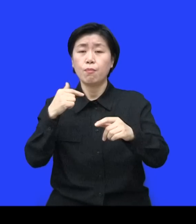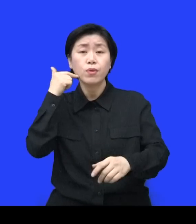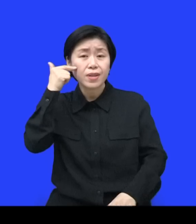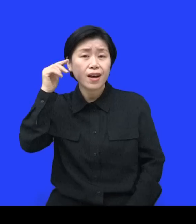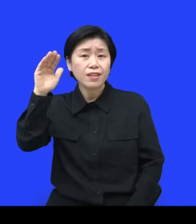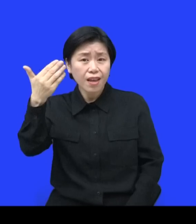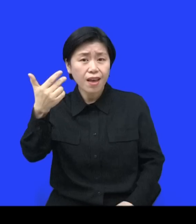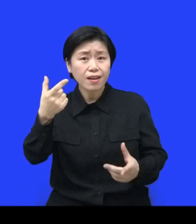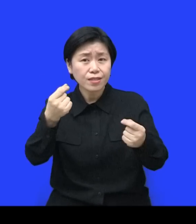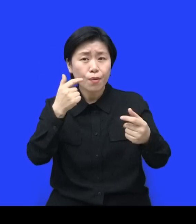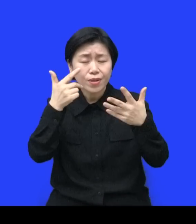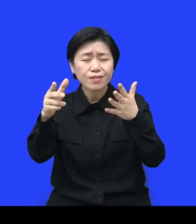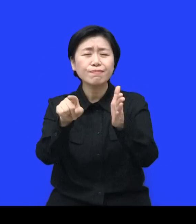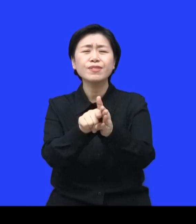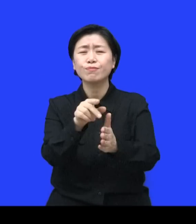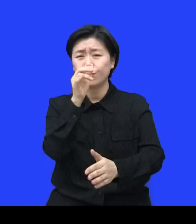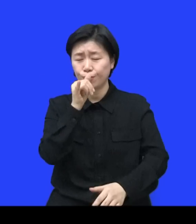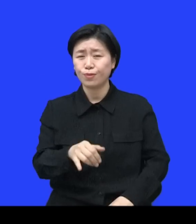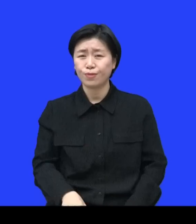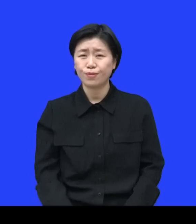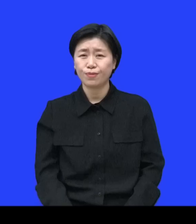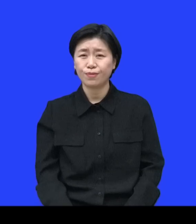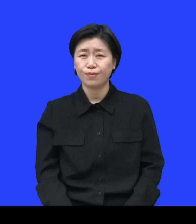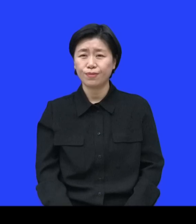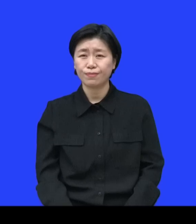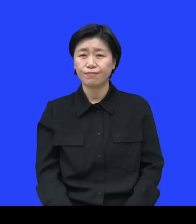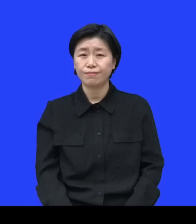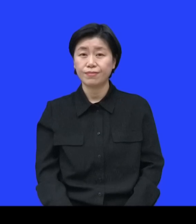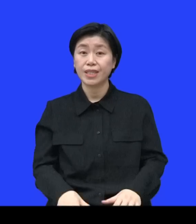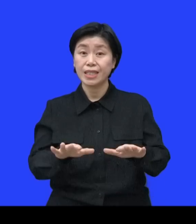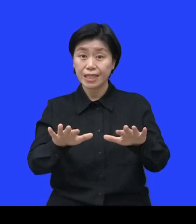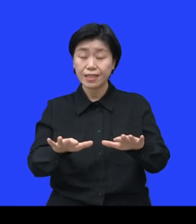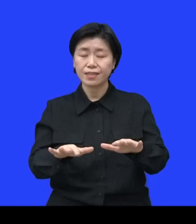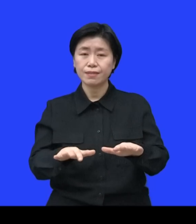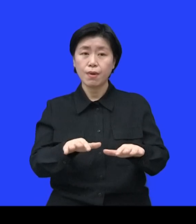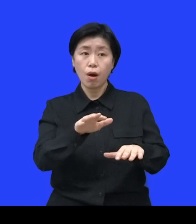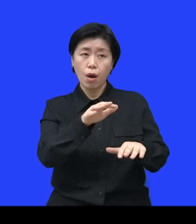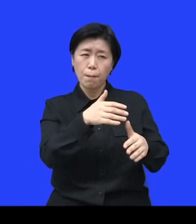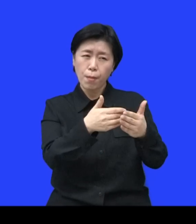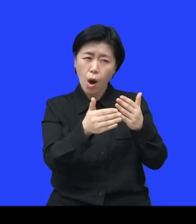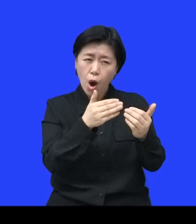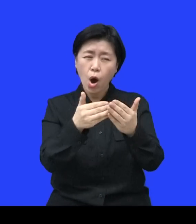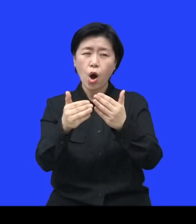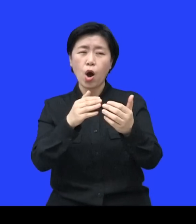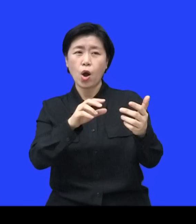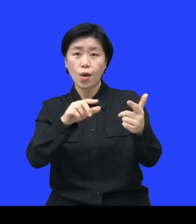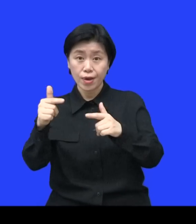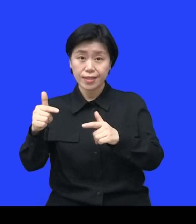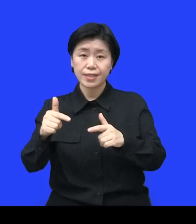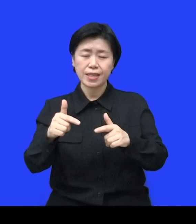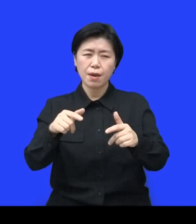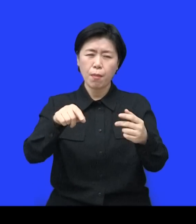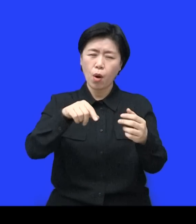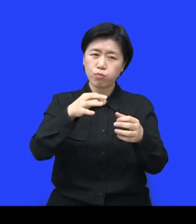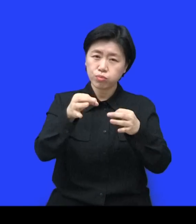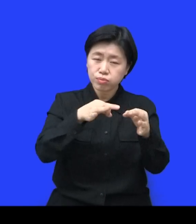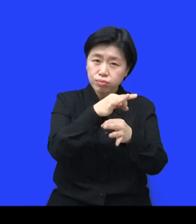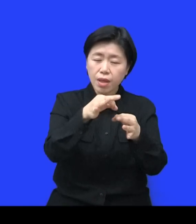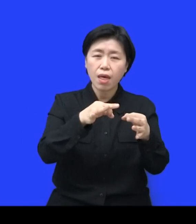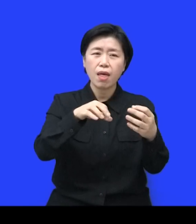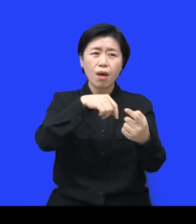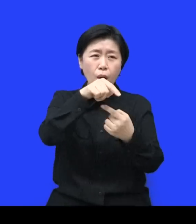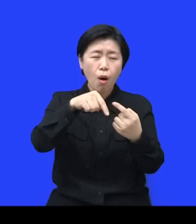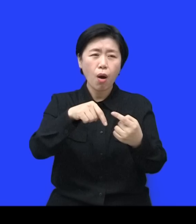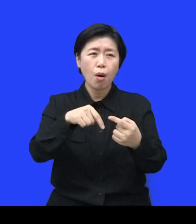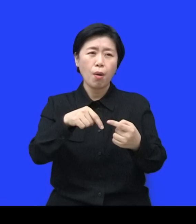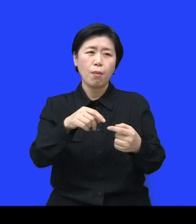거라는 확신이 생겼습니다. 아멘. 열심히 하겠습니다. 예, 그래서 지금의 그 수많은 경험들, 뭐 기업 활동, 또 많은 경제 활동, 또 수많은 그